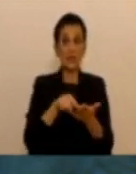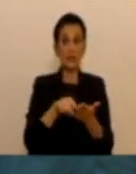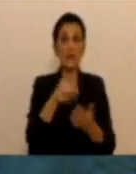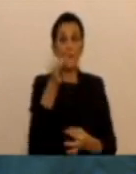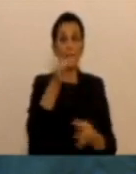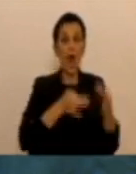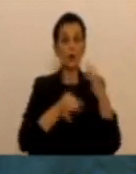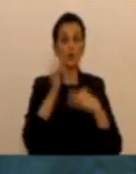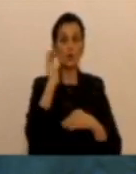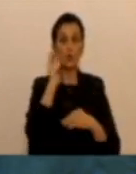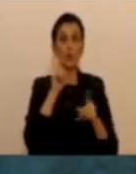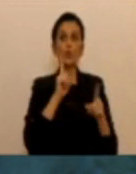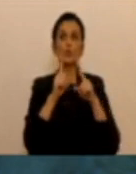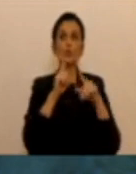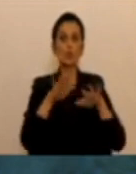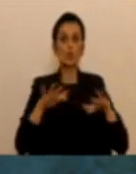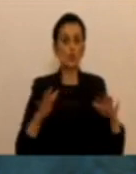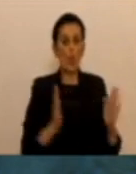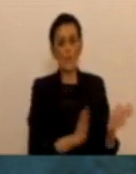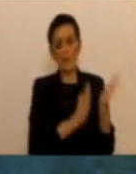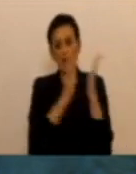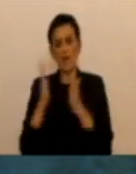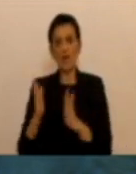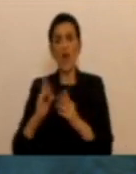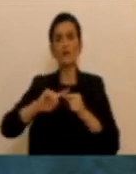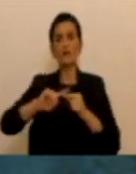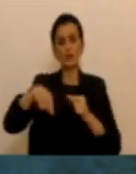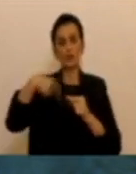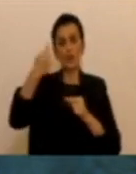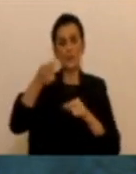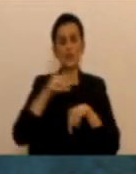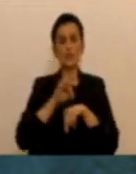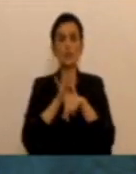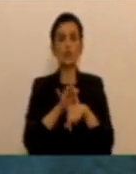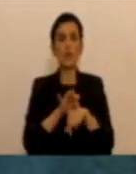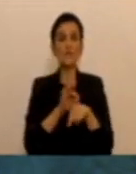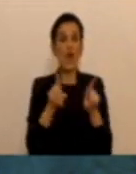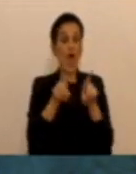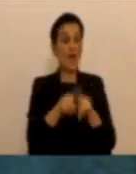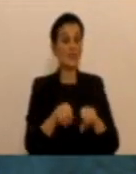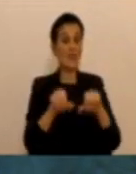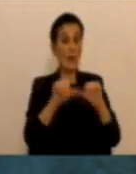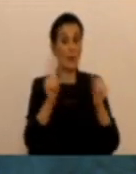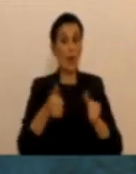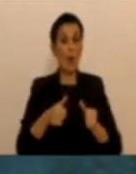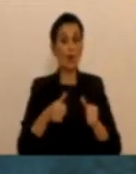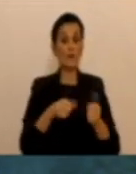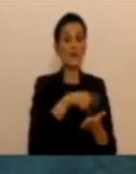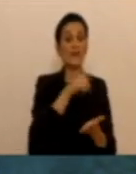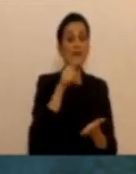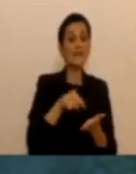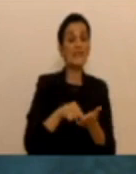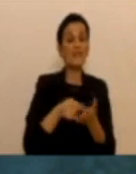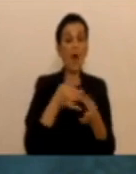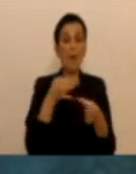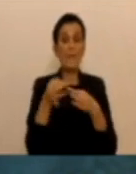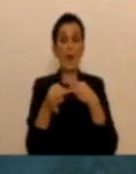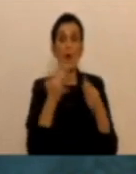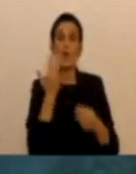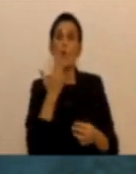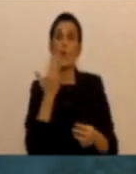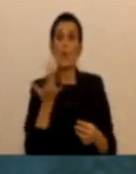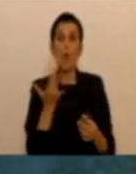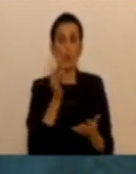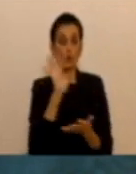პასუხები, სხდომას გადავდებთ მაშინ და შემდეგზე ჩავატარებ. ესეთი ფორმატით კითხვა-პასუხის და მათ შორის პოლიტიკური განცხადებების